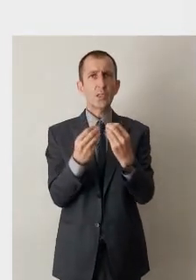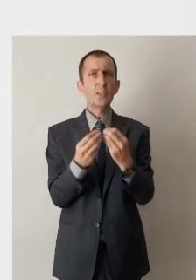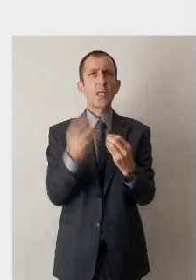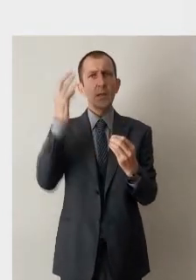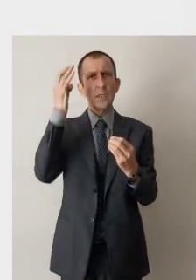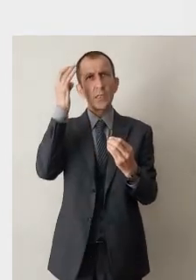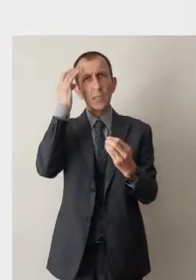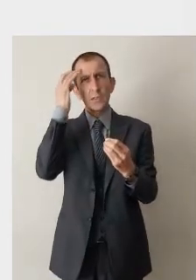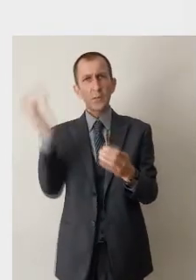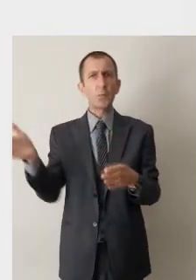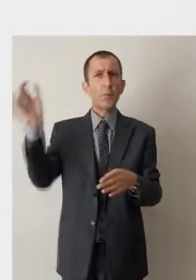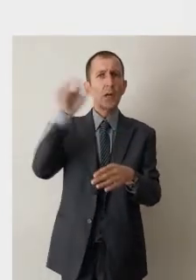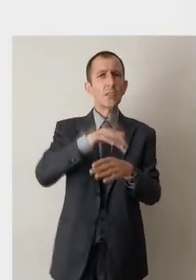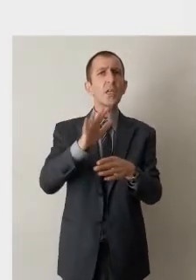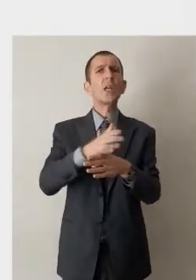doğrudan iklimle ilgilidir.